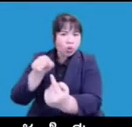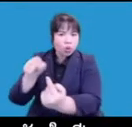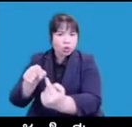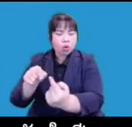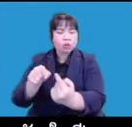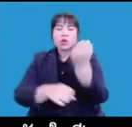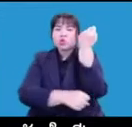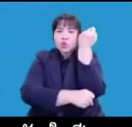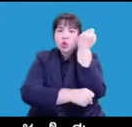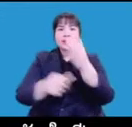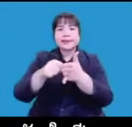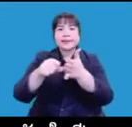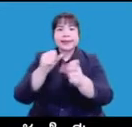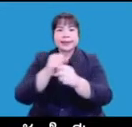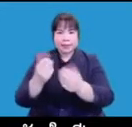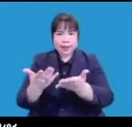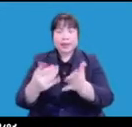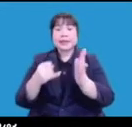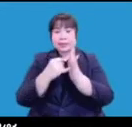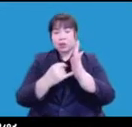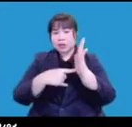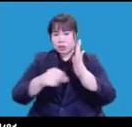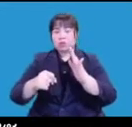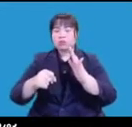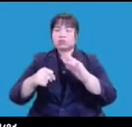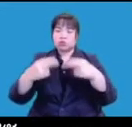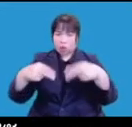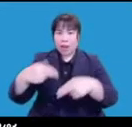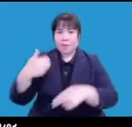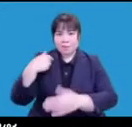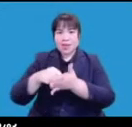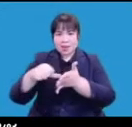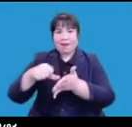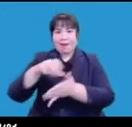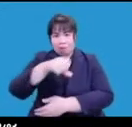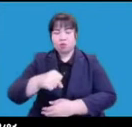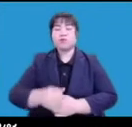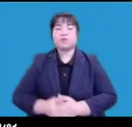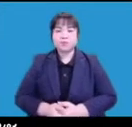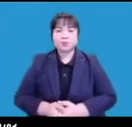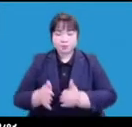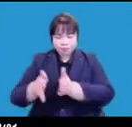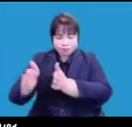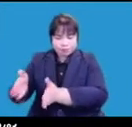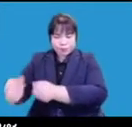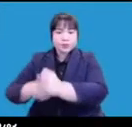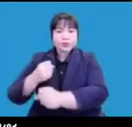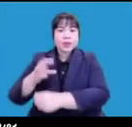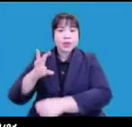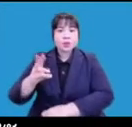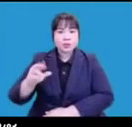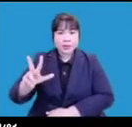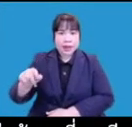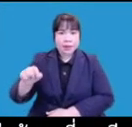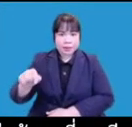ากจนอย่างไรจะแก้อย่างไรนะครับซึ่งตรงนี้สมุทรสงครามได้ทำไปใช้นำร่องนะครับต่อมานะครับประมาณต้นปี63